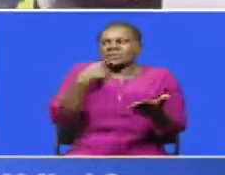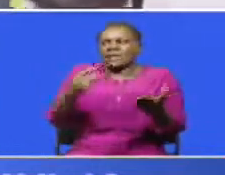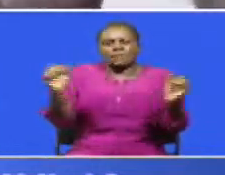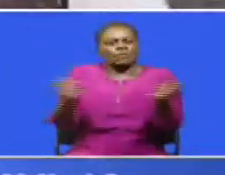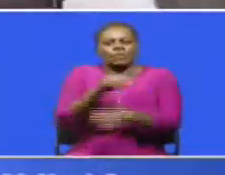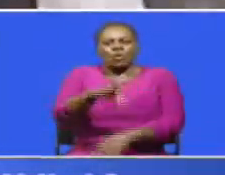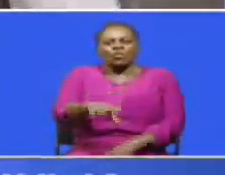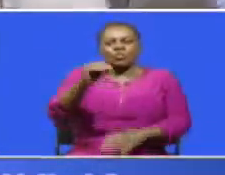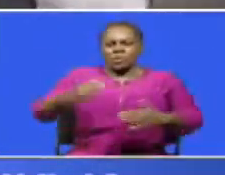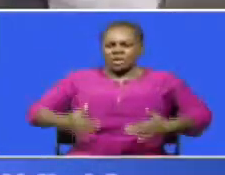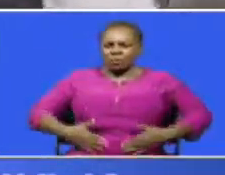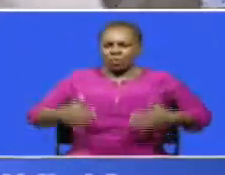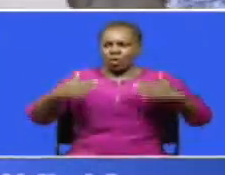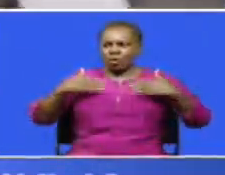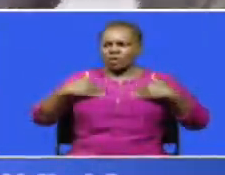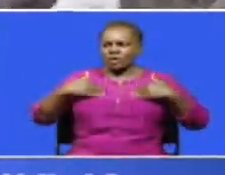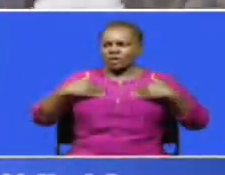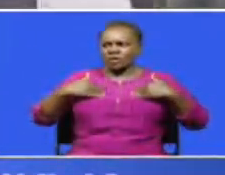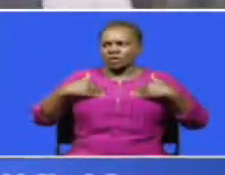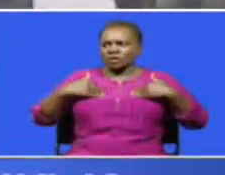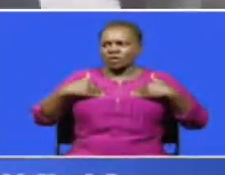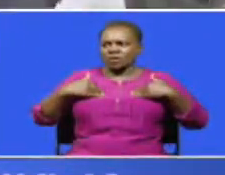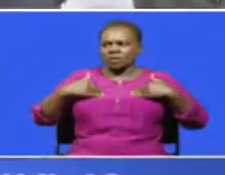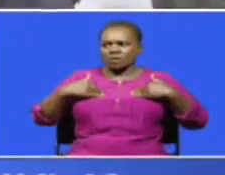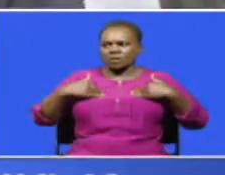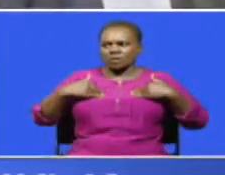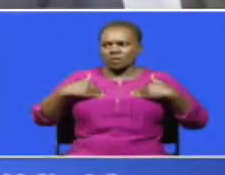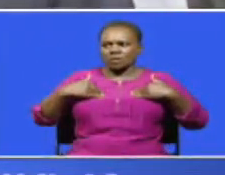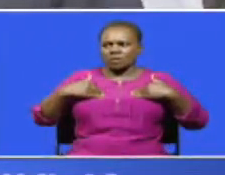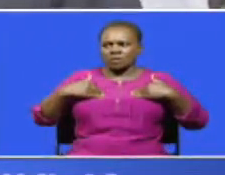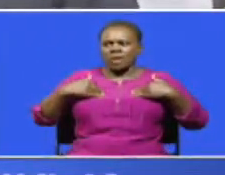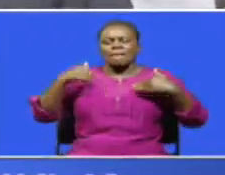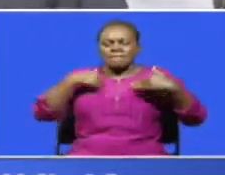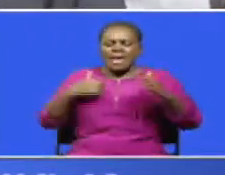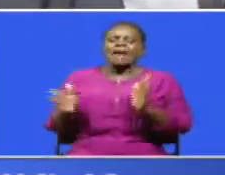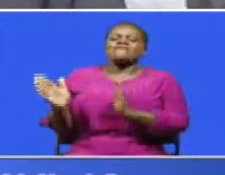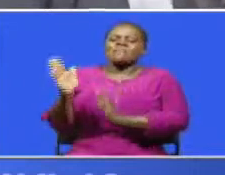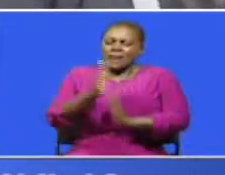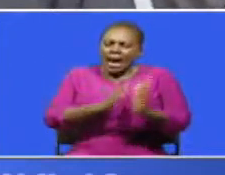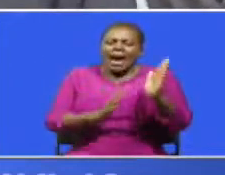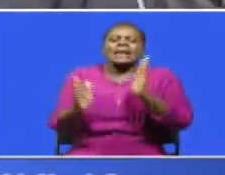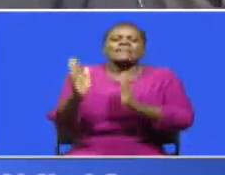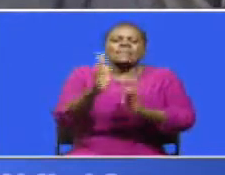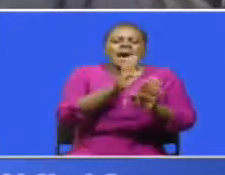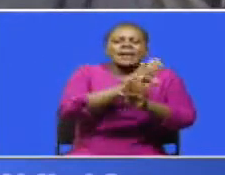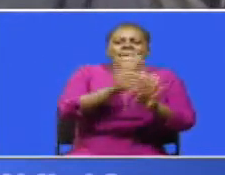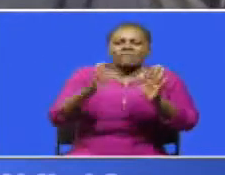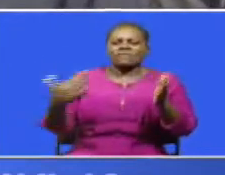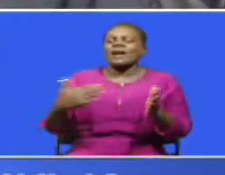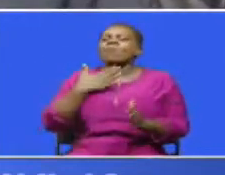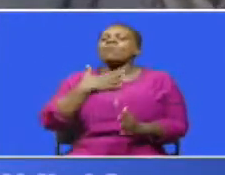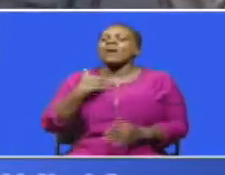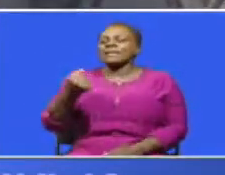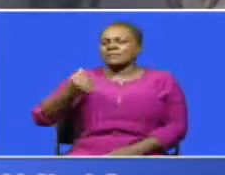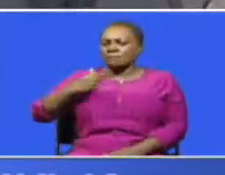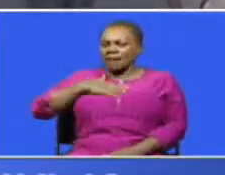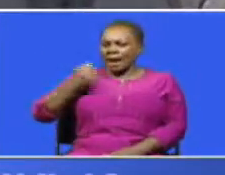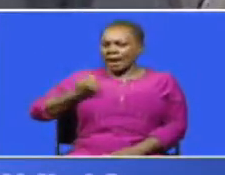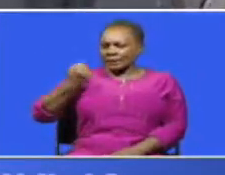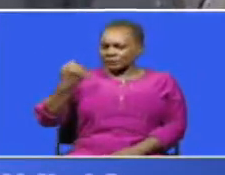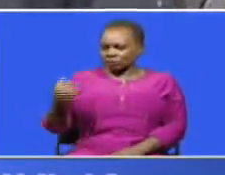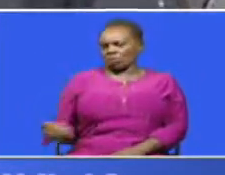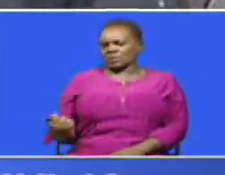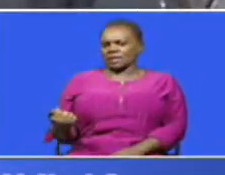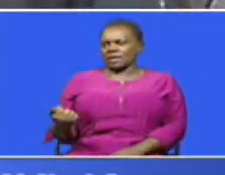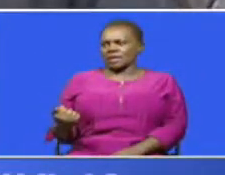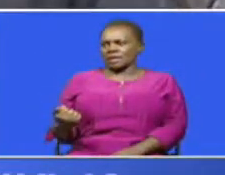hata tuchukui mwili. Unataka nani achukue? Na nimevanga kila kitu. Mimi nataka nichukue mtoto yangu. Sawa. Mtoto ni